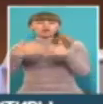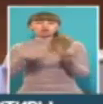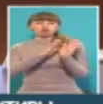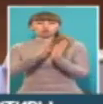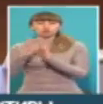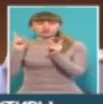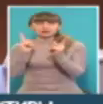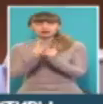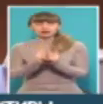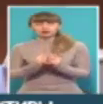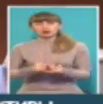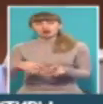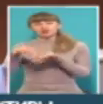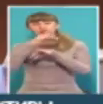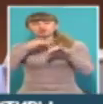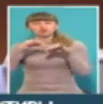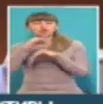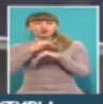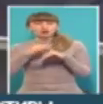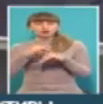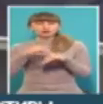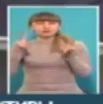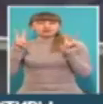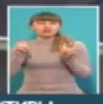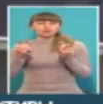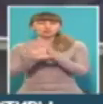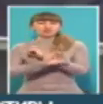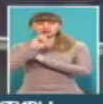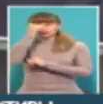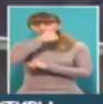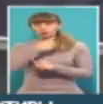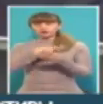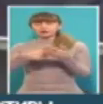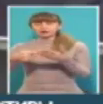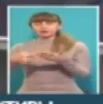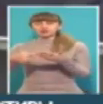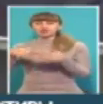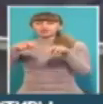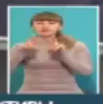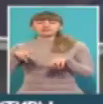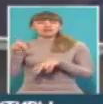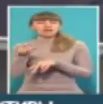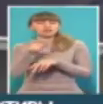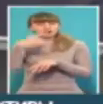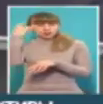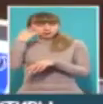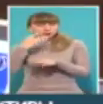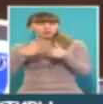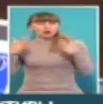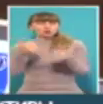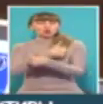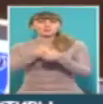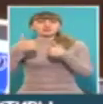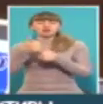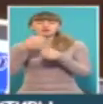обсуждают перспективы развития уголовно-исполнительной системы страны. Последние годы, отметят специалисты в области права, Казахстан сделал огромный прорыв.